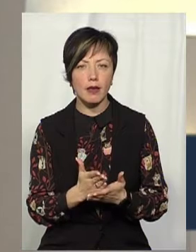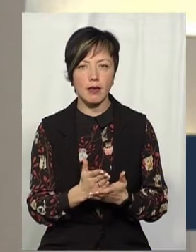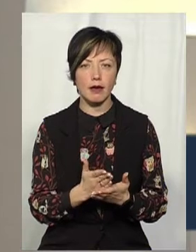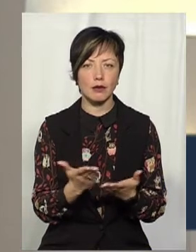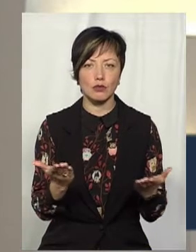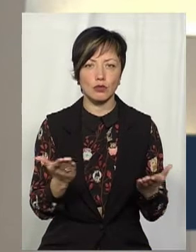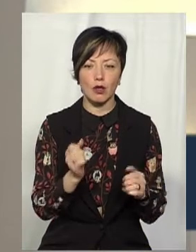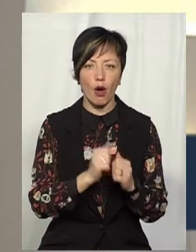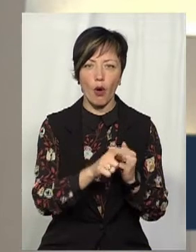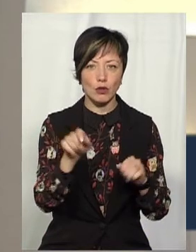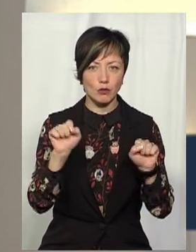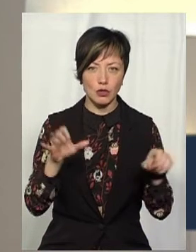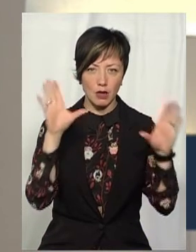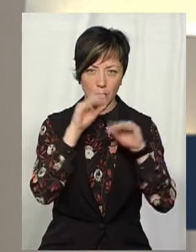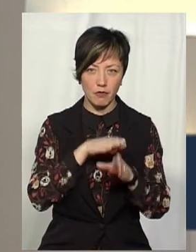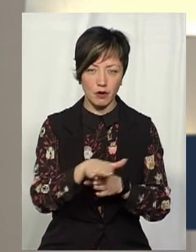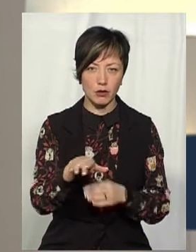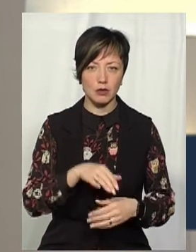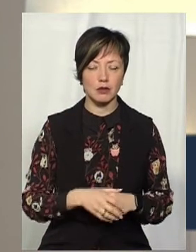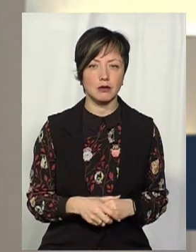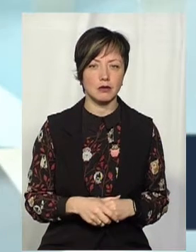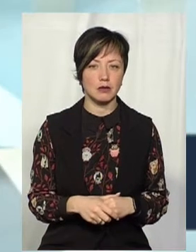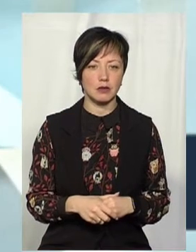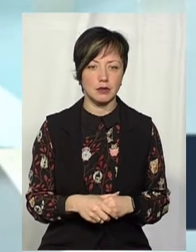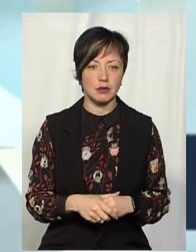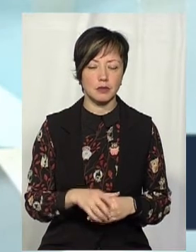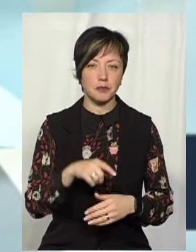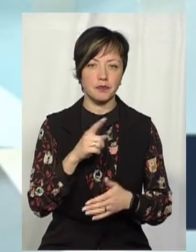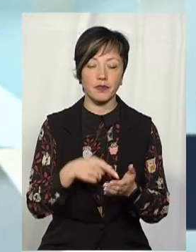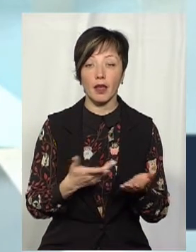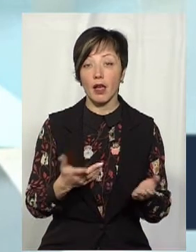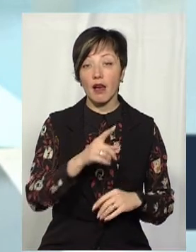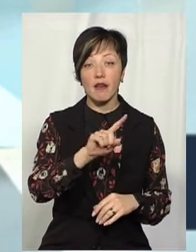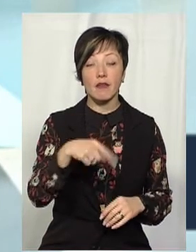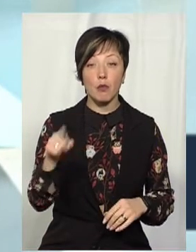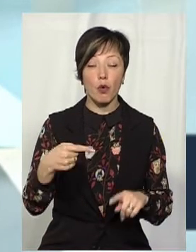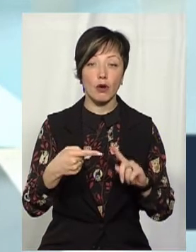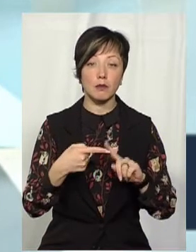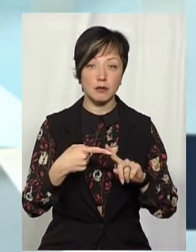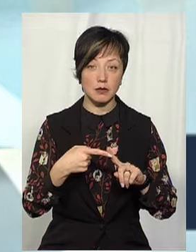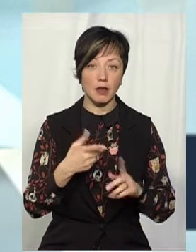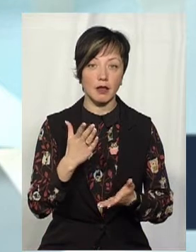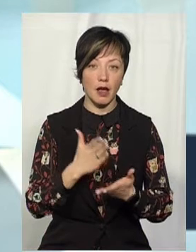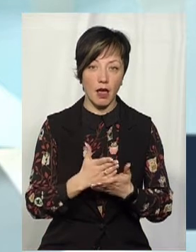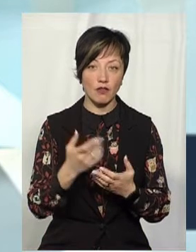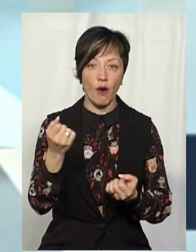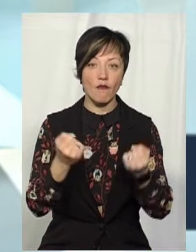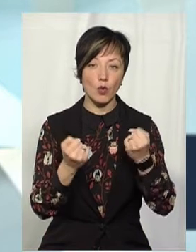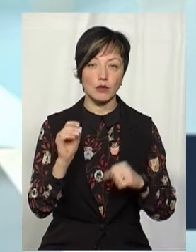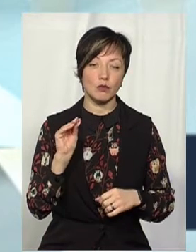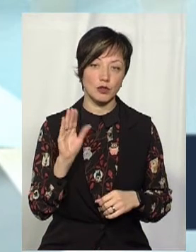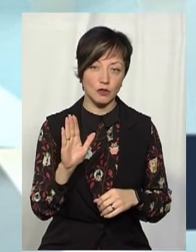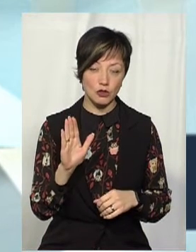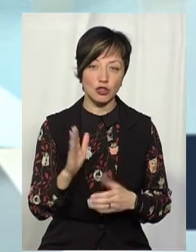які от, ну, не кожен може за цими вимогами пройти? Ну, вимоги ставились, по-перше, це наявність водійського